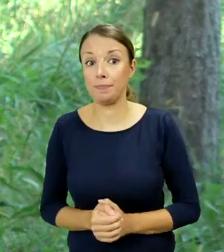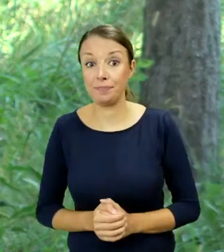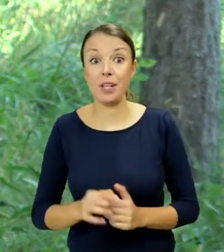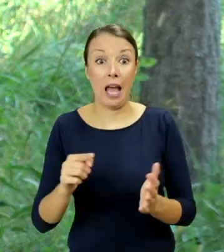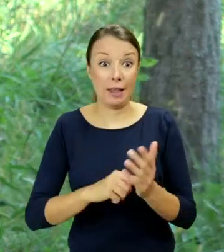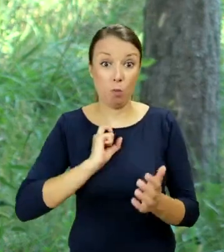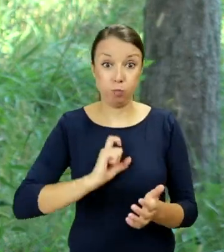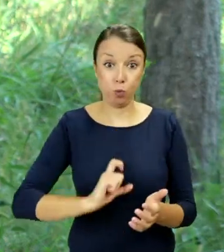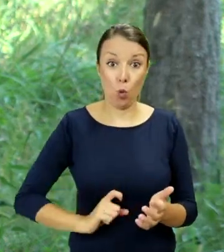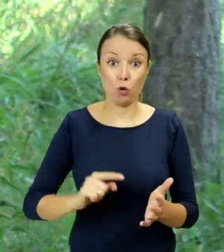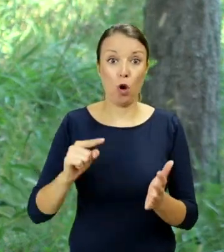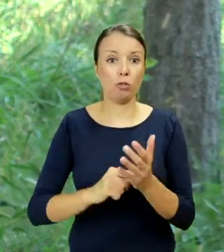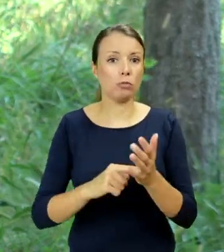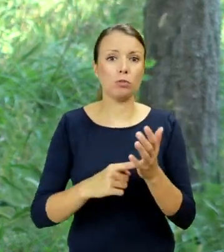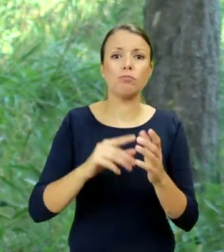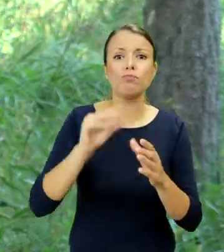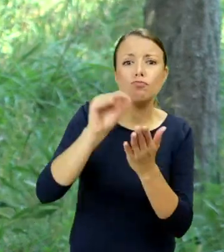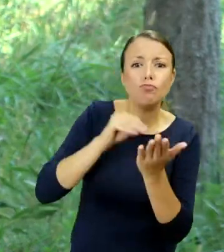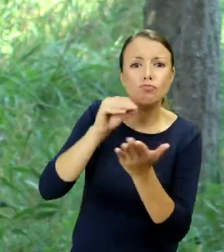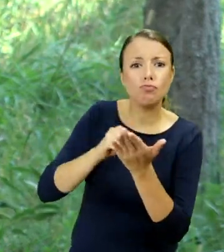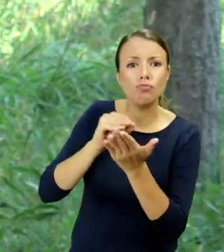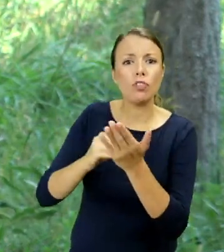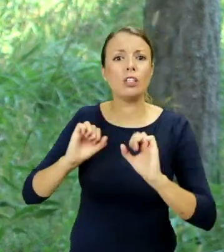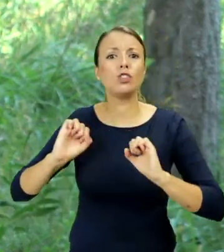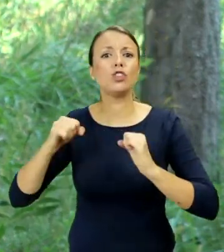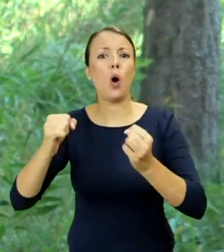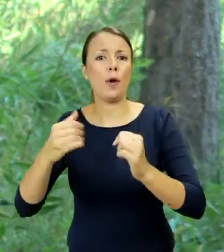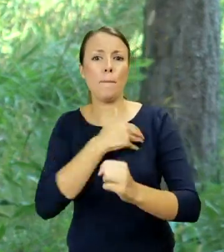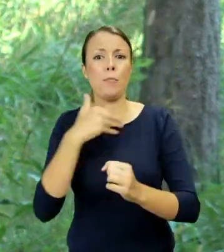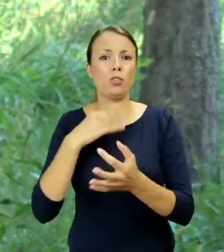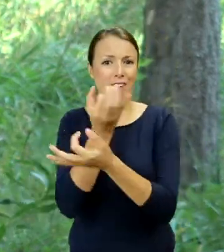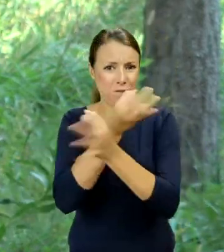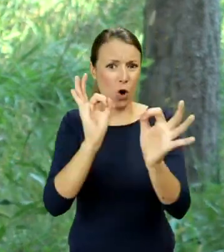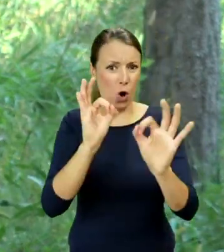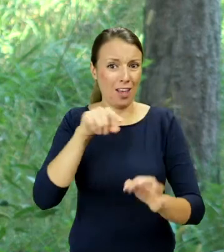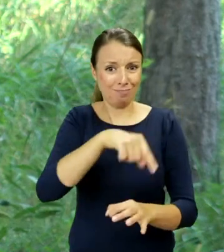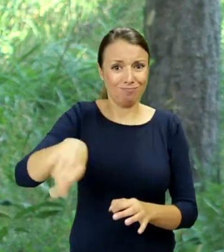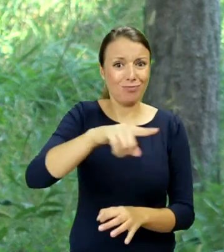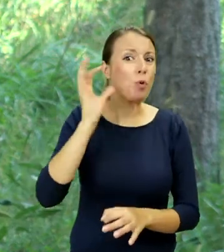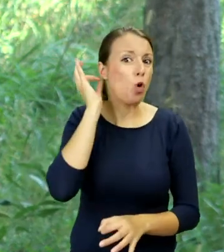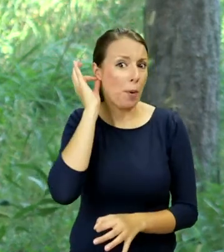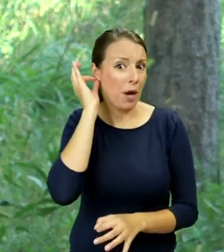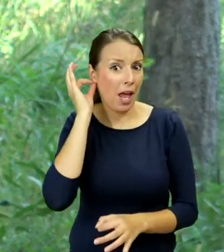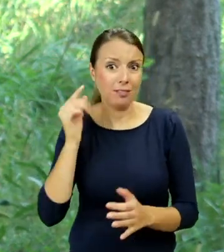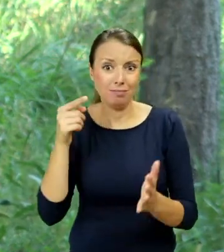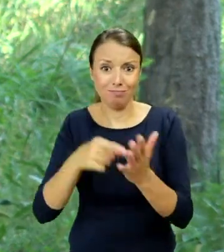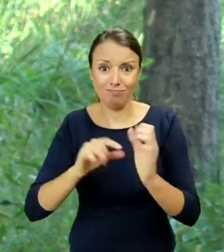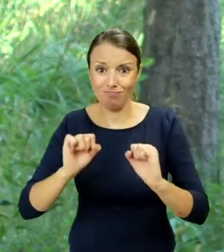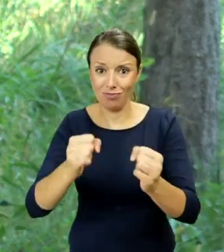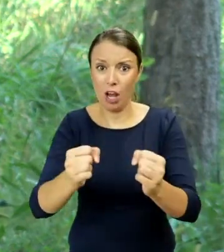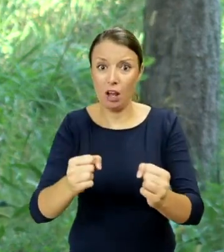dokumentujące działalność niepodległościową kobiet oczywiście funkcjonowało